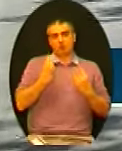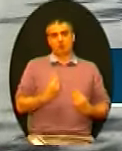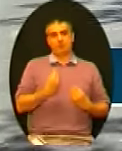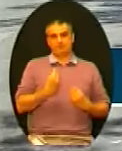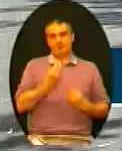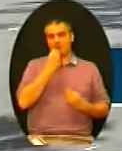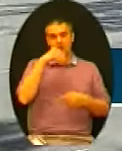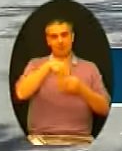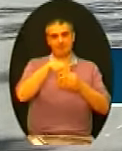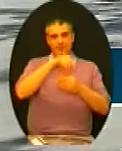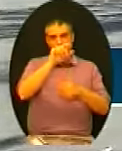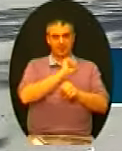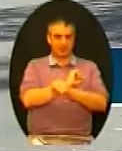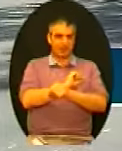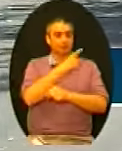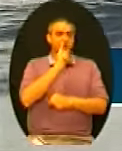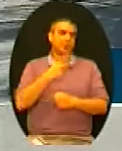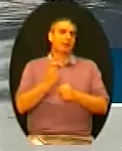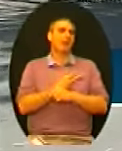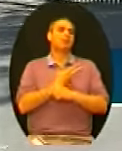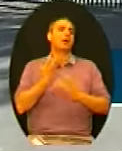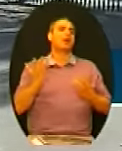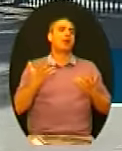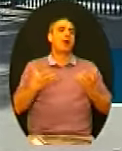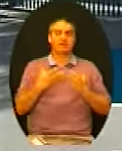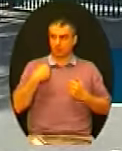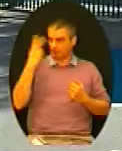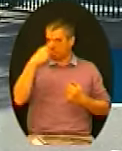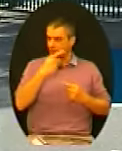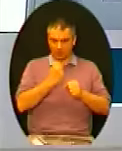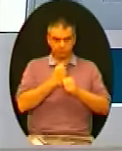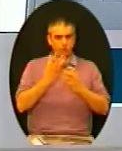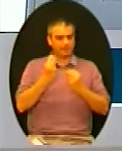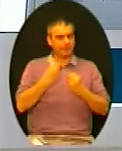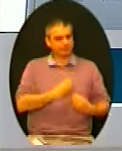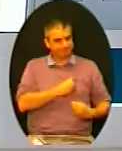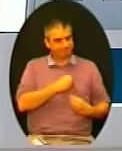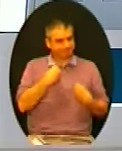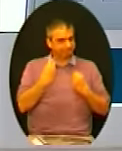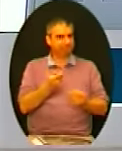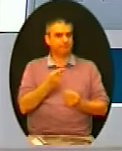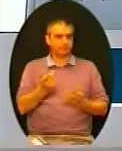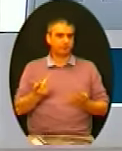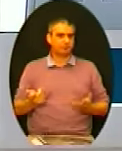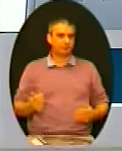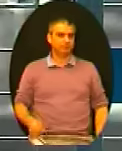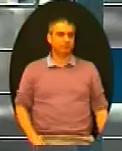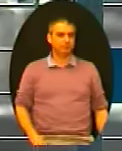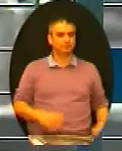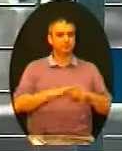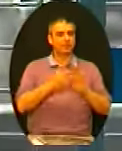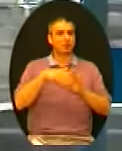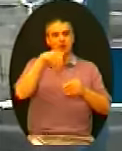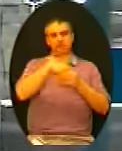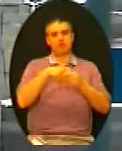מאשר האוכל הפנימי. הוא צריך להתרגל לחברה. אני הבנתי שעשו איתו הרבה חסדים במובן הזה, שהכל יהיה